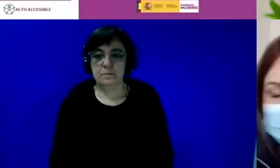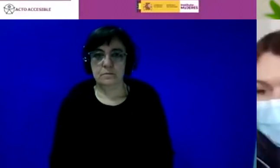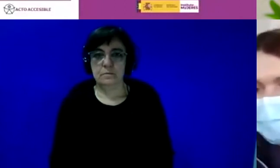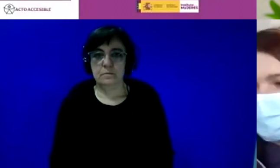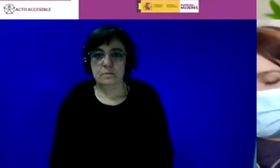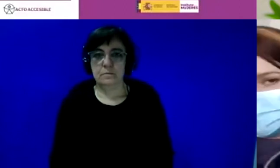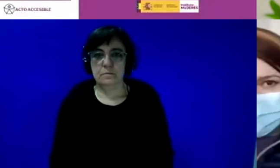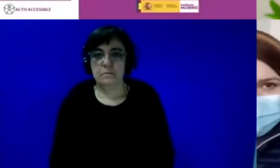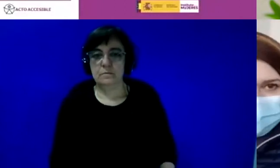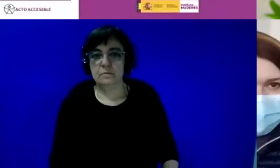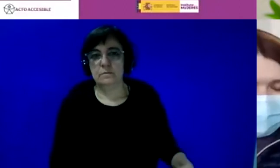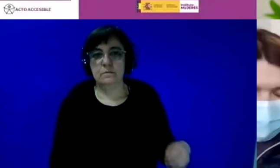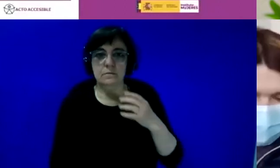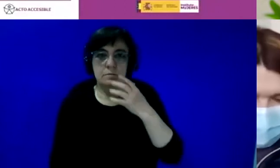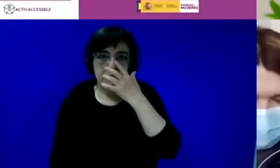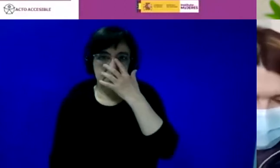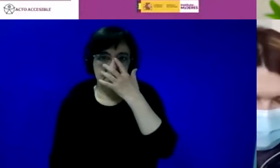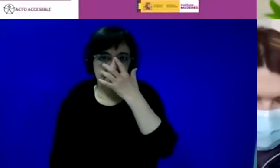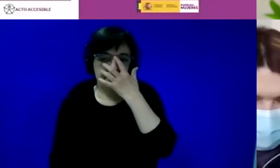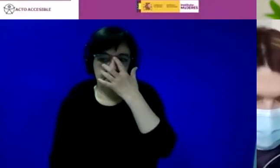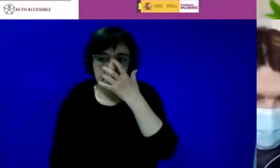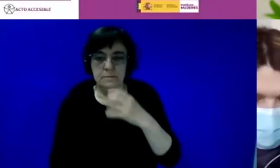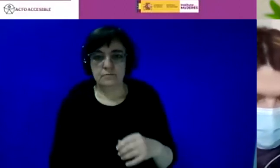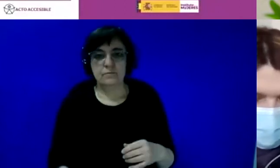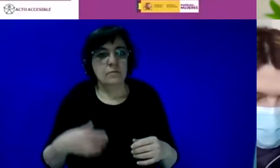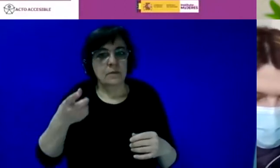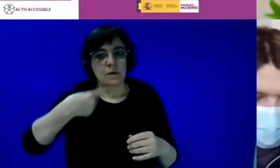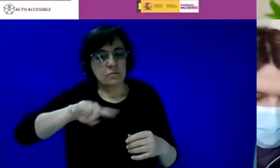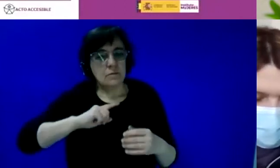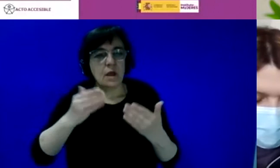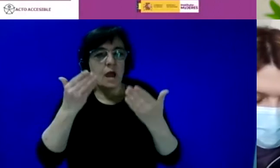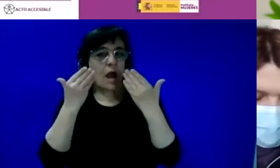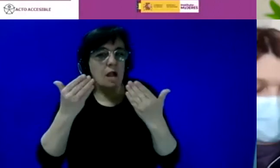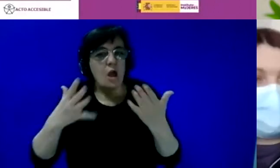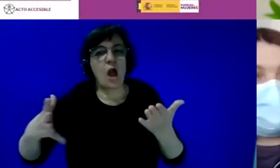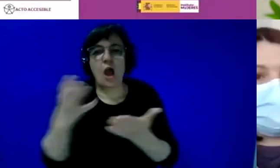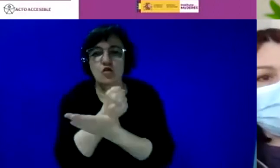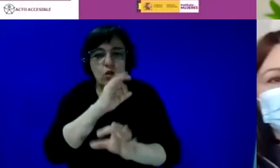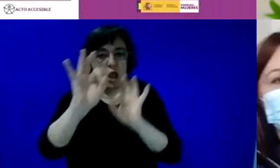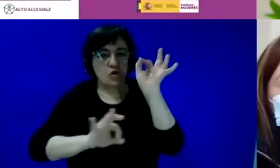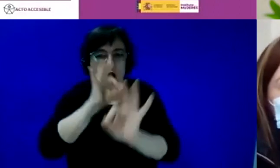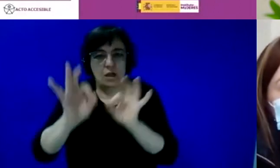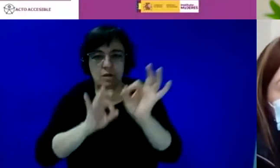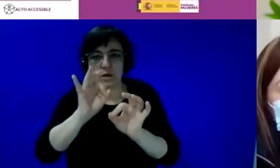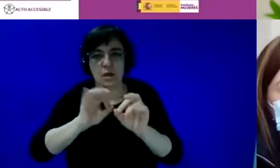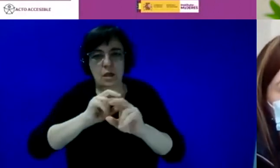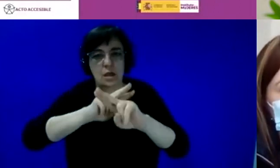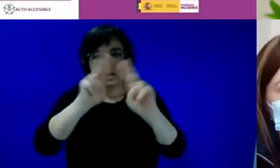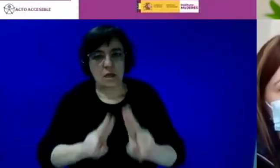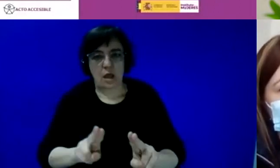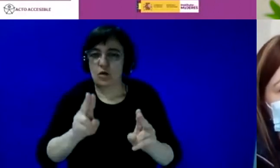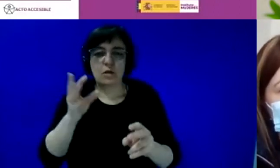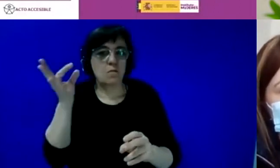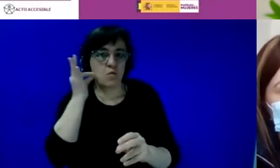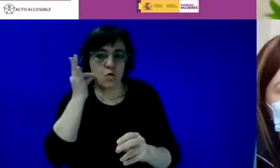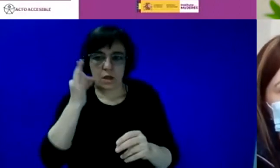And she is very thankful to all international women's organizations that they take care